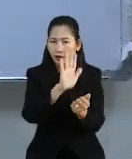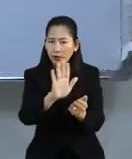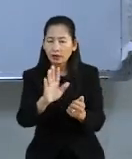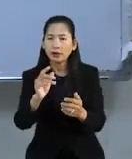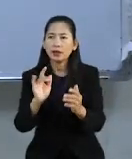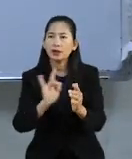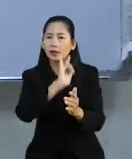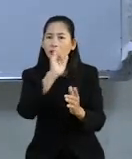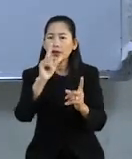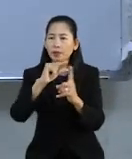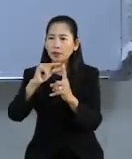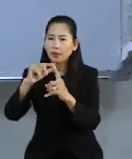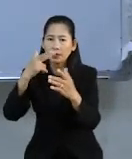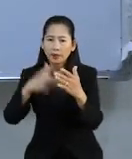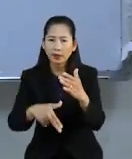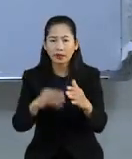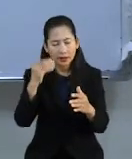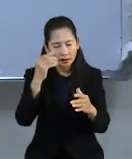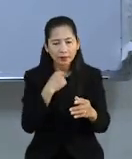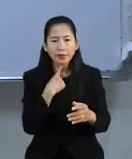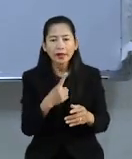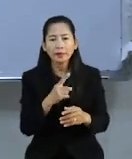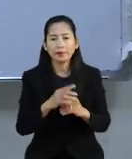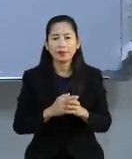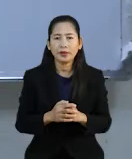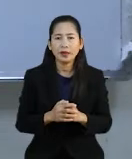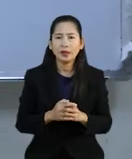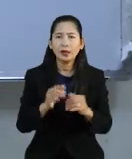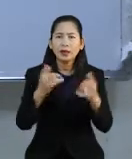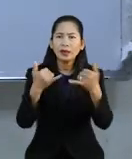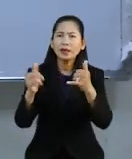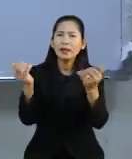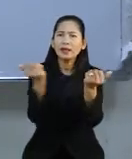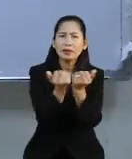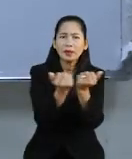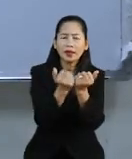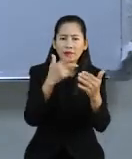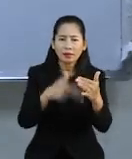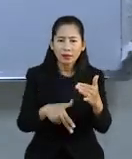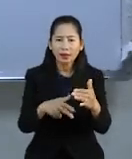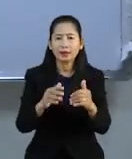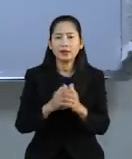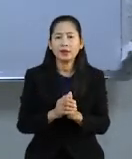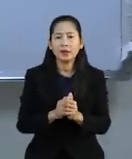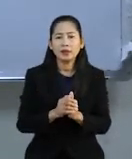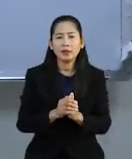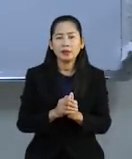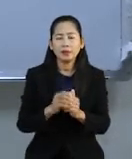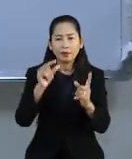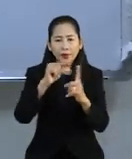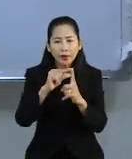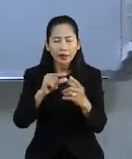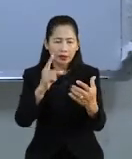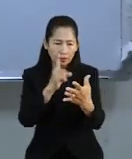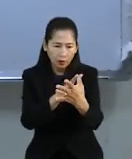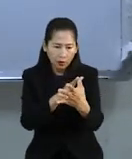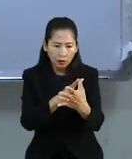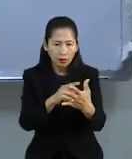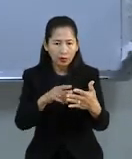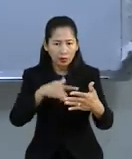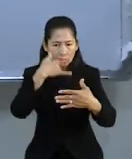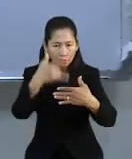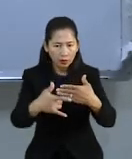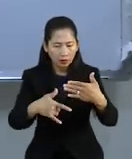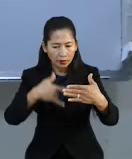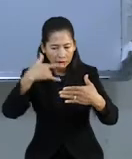bí ở vầy khá lắc hút. Pra bí ấy đập bài đi rõ pra kê hả? Thằng lên đập bài nhớ. Chà. Cứ cái thờ phở bí thật đọc môn. Bình tọc